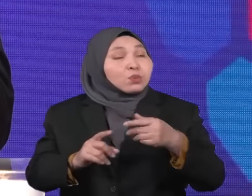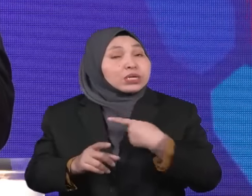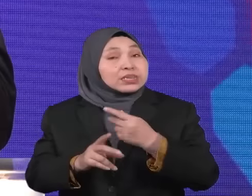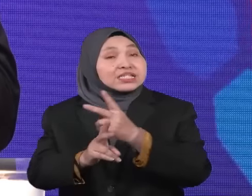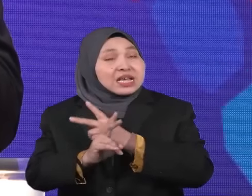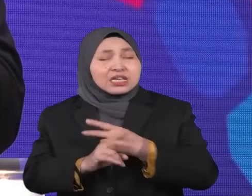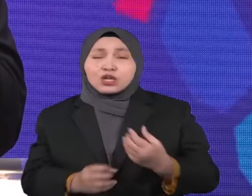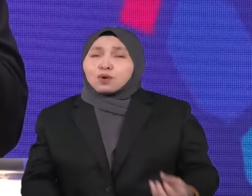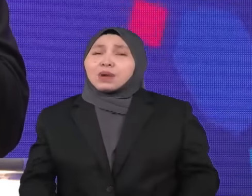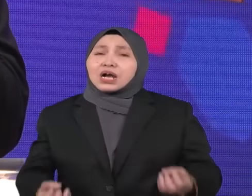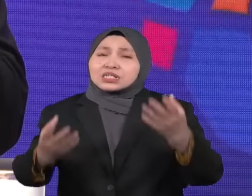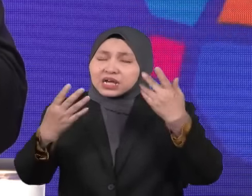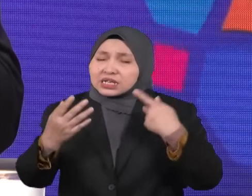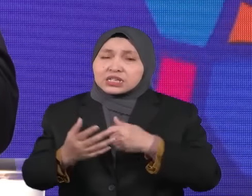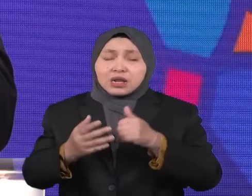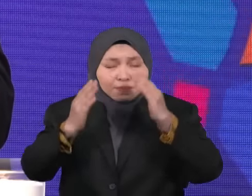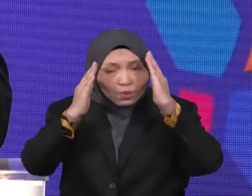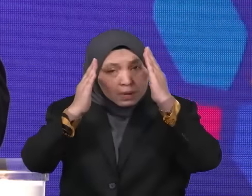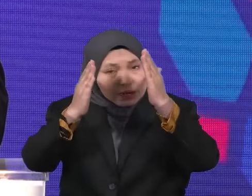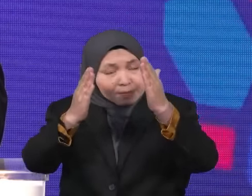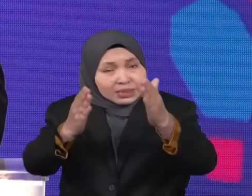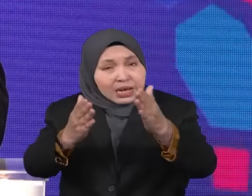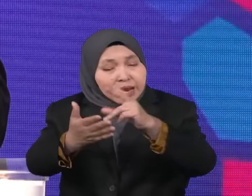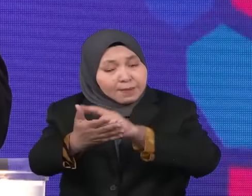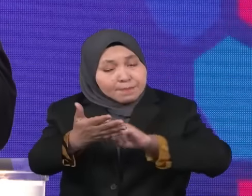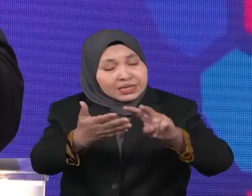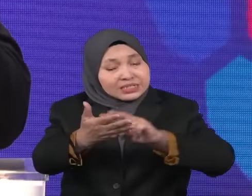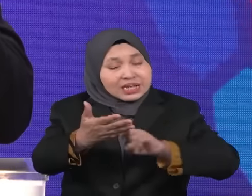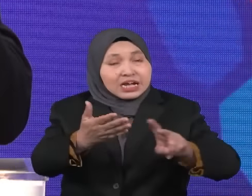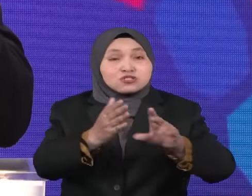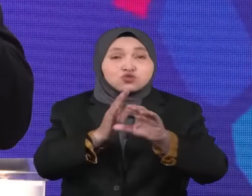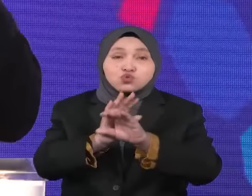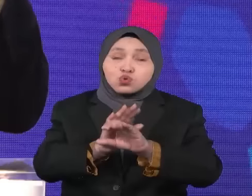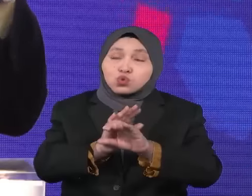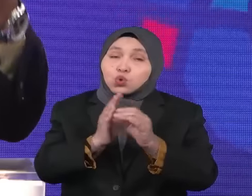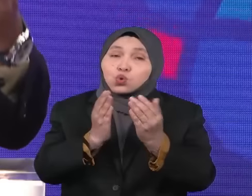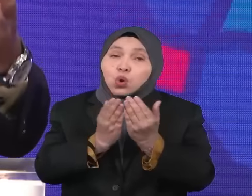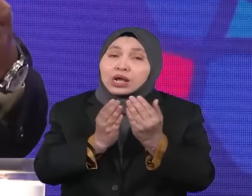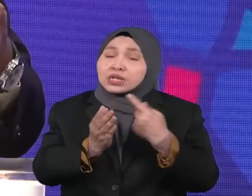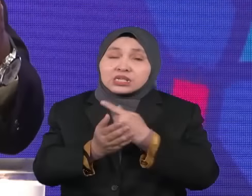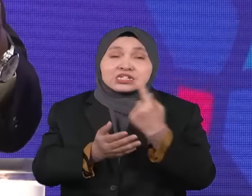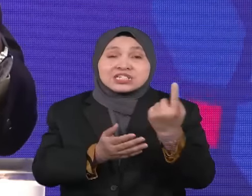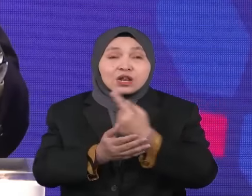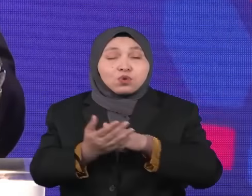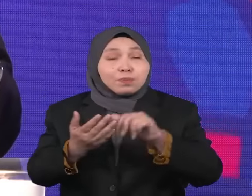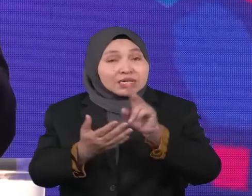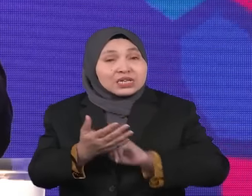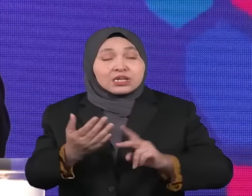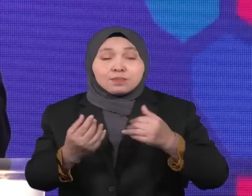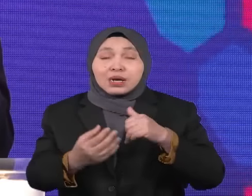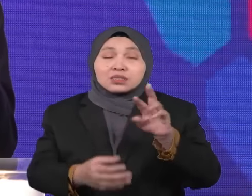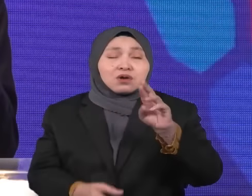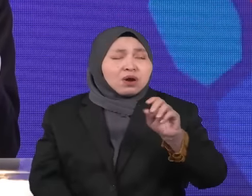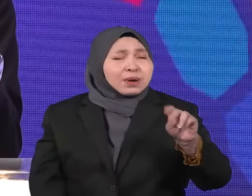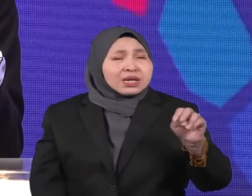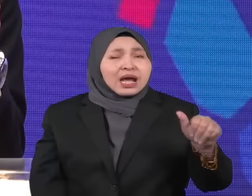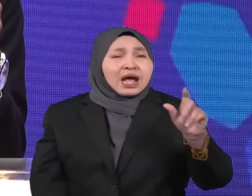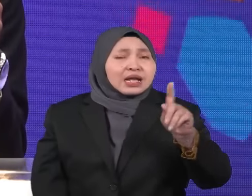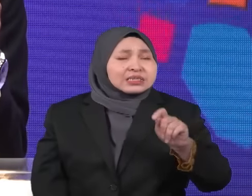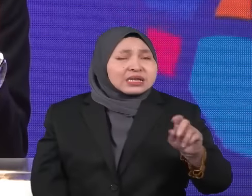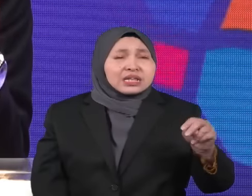banyak kita perlu beri perhatian dalam bacaan, contohnya dalam bacaan doa, sebab kita selalu baca. Ada yang baca Rabbana